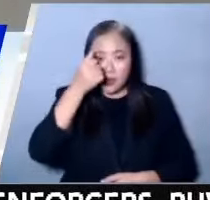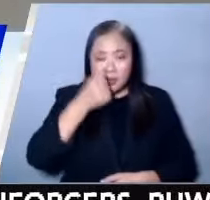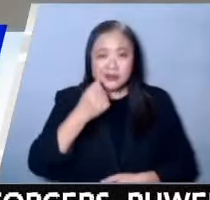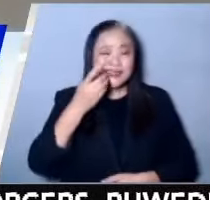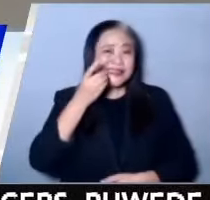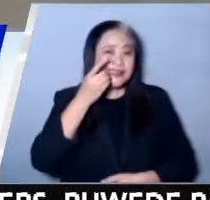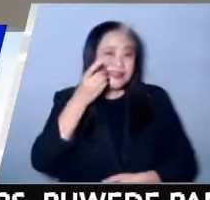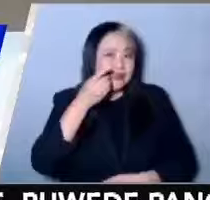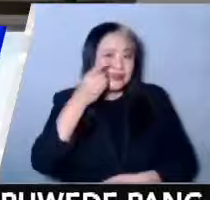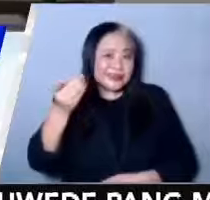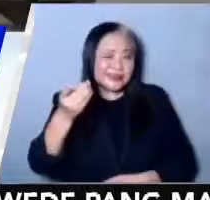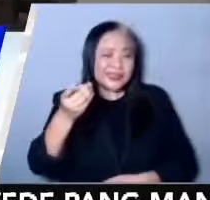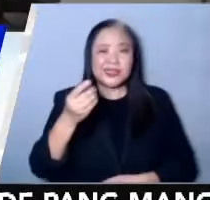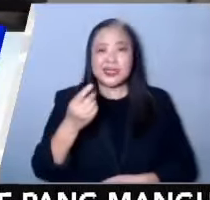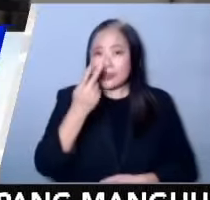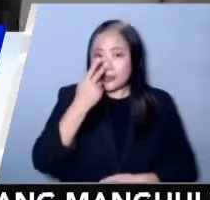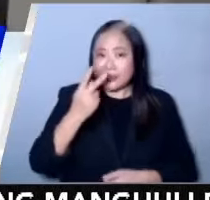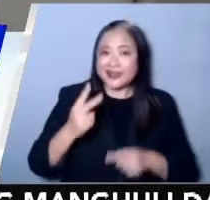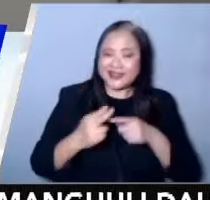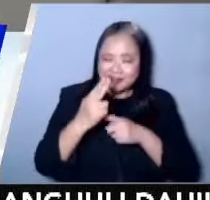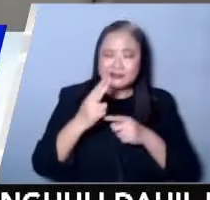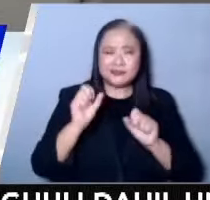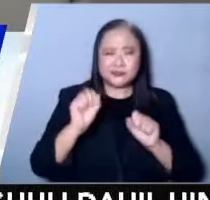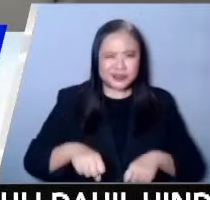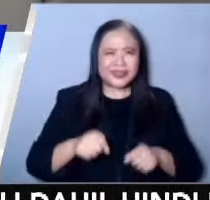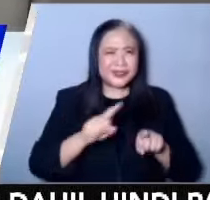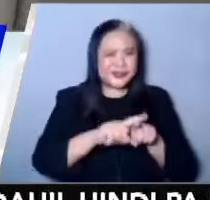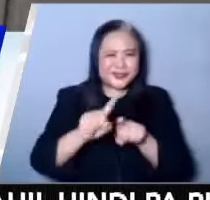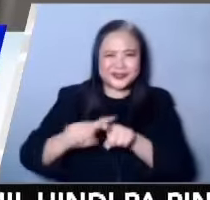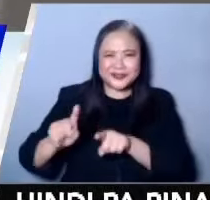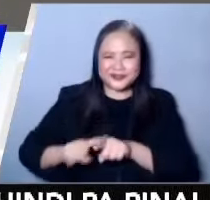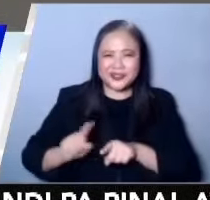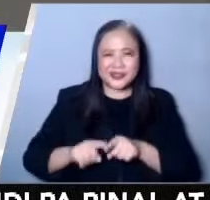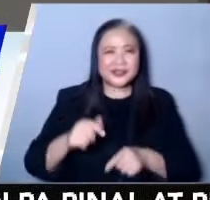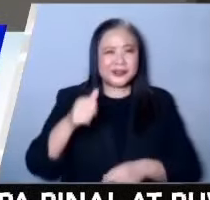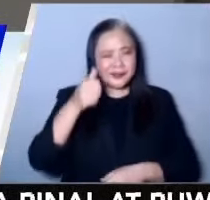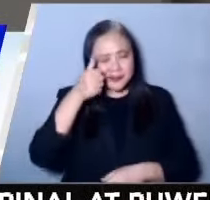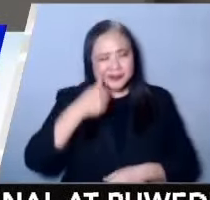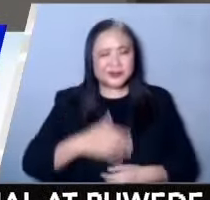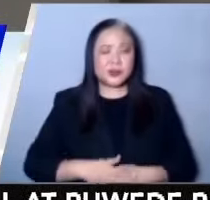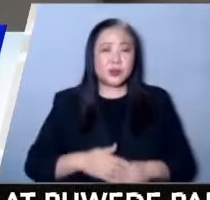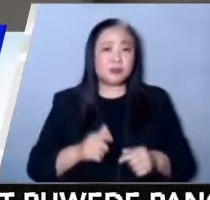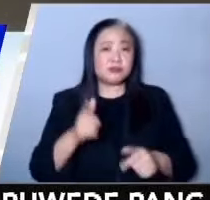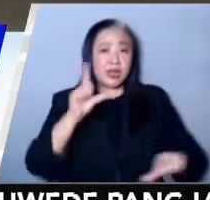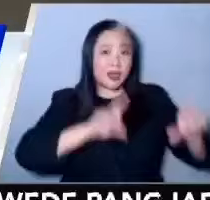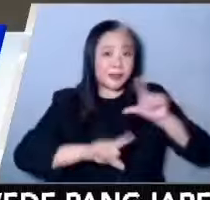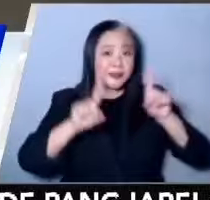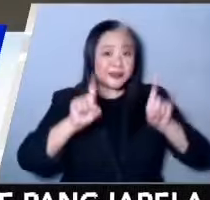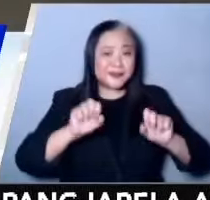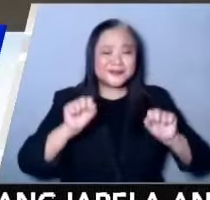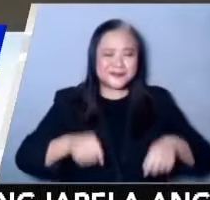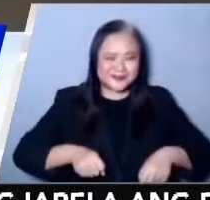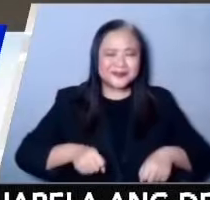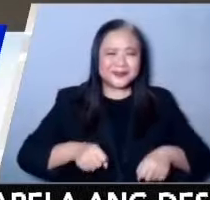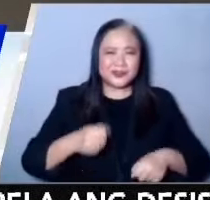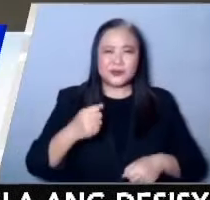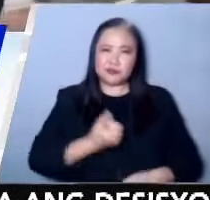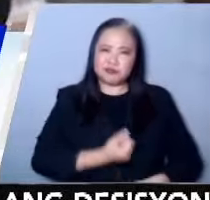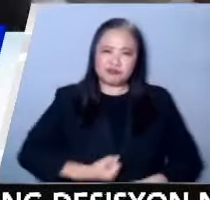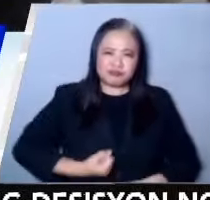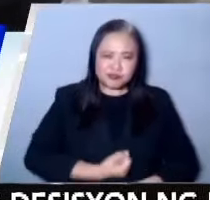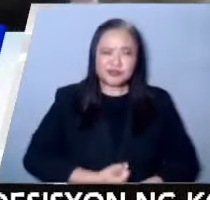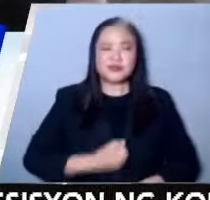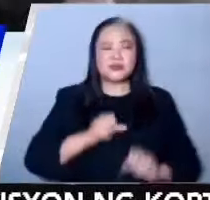pa. Bukas din ng automated facility para sa laboratory tests tulad ng X-ray at ultrasound. Ayon sa DOH,